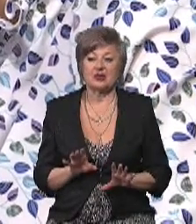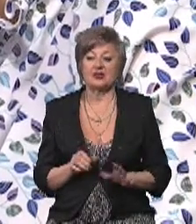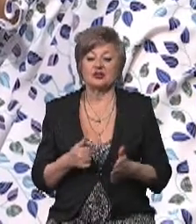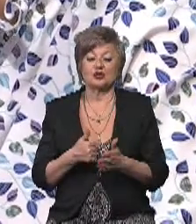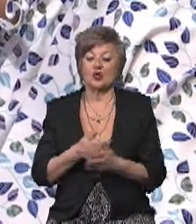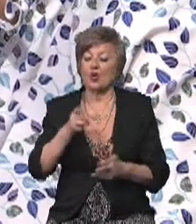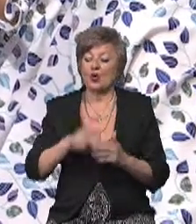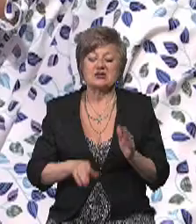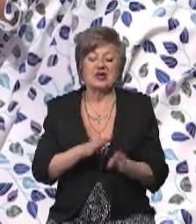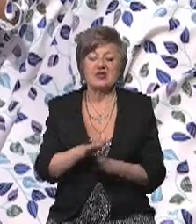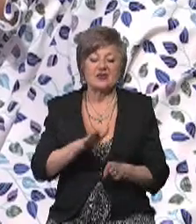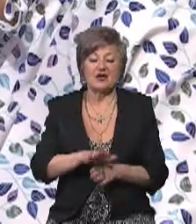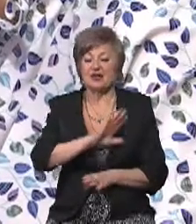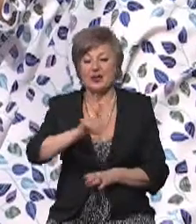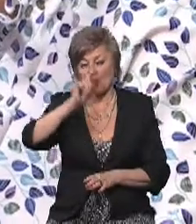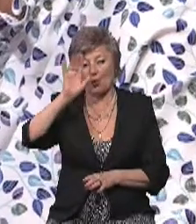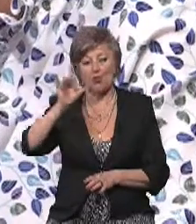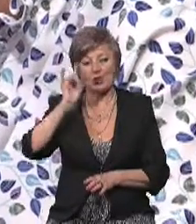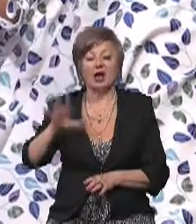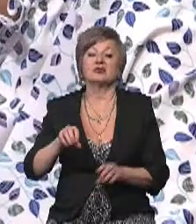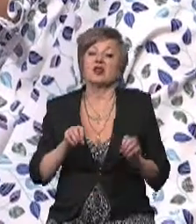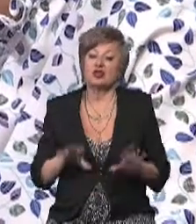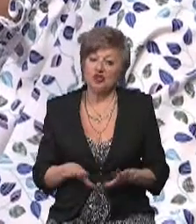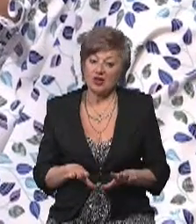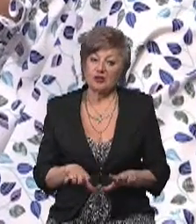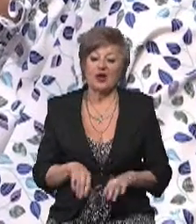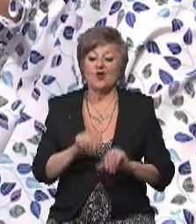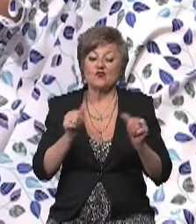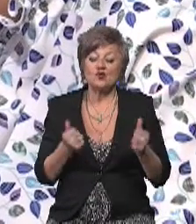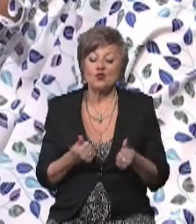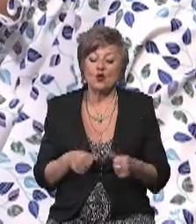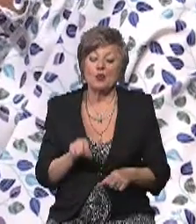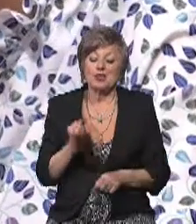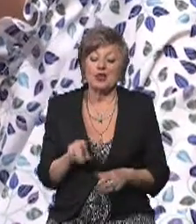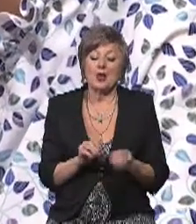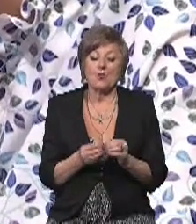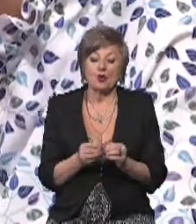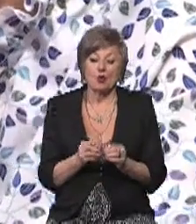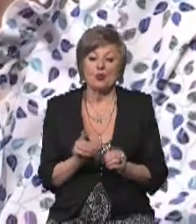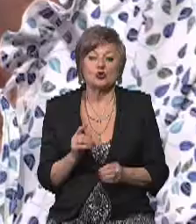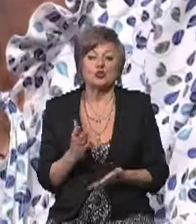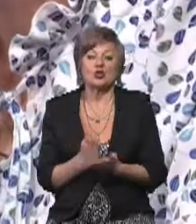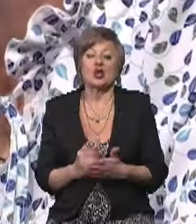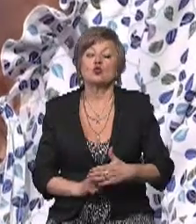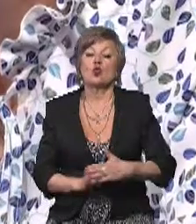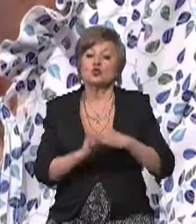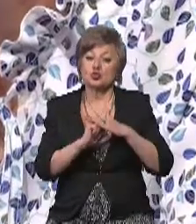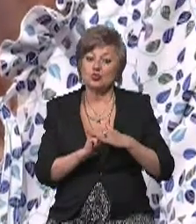не реалізовувалось непопулярні рішення, сформували ті проблеми, які зараз є основою